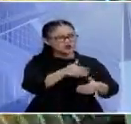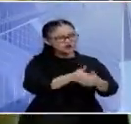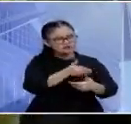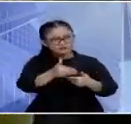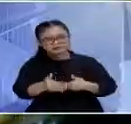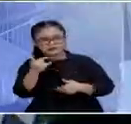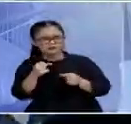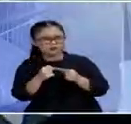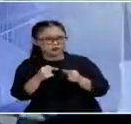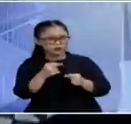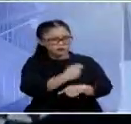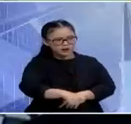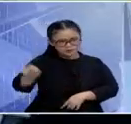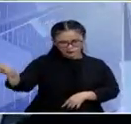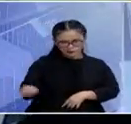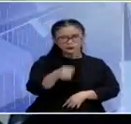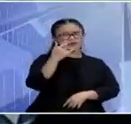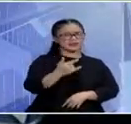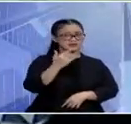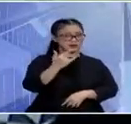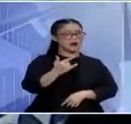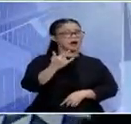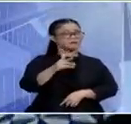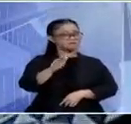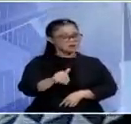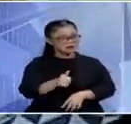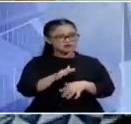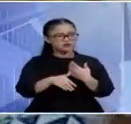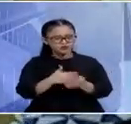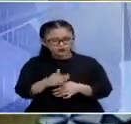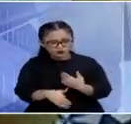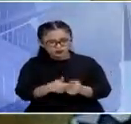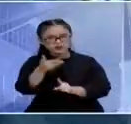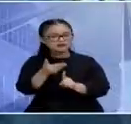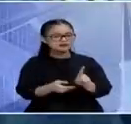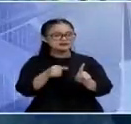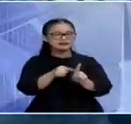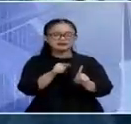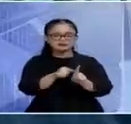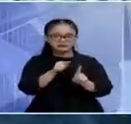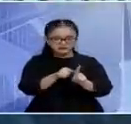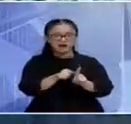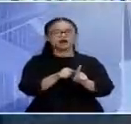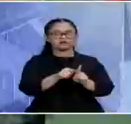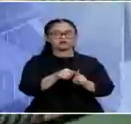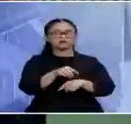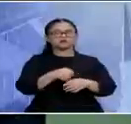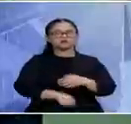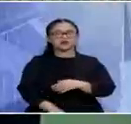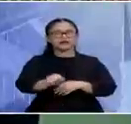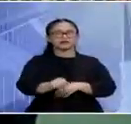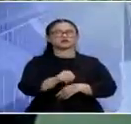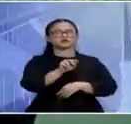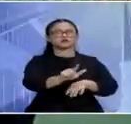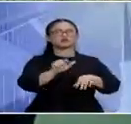dari dunia badminton. Berkat kecintaannya terhadap bulu tangkis, pria kelahiran Kudus 21 Januari 1972 ini kini